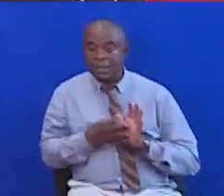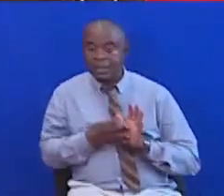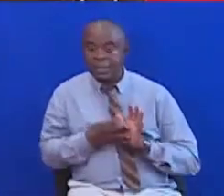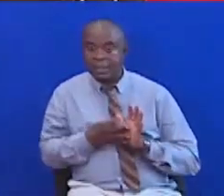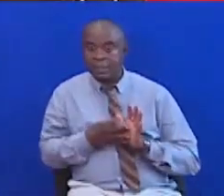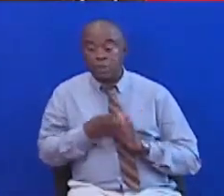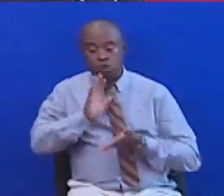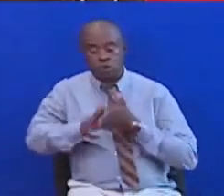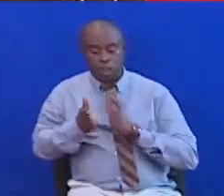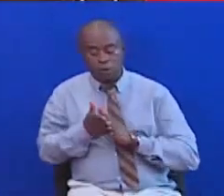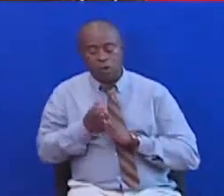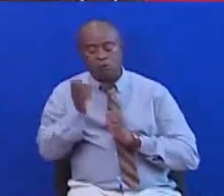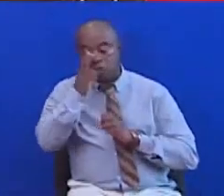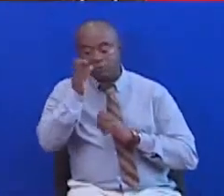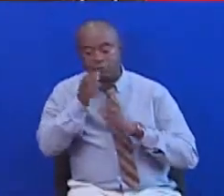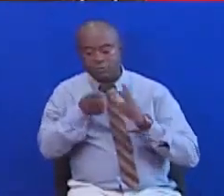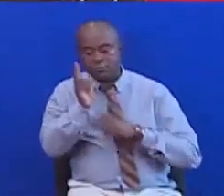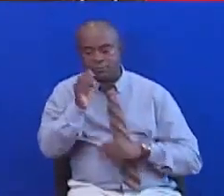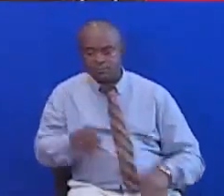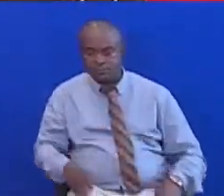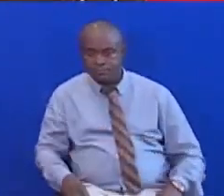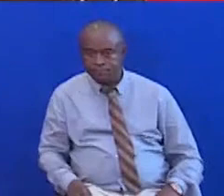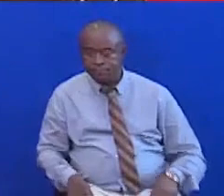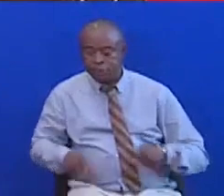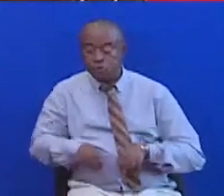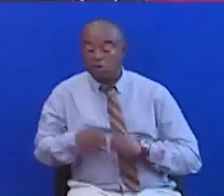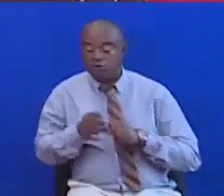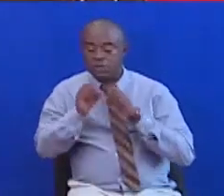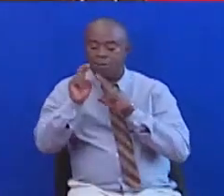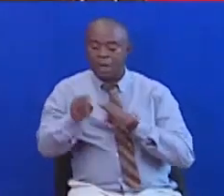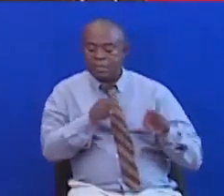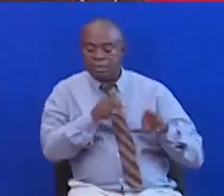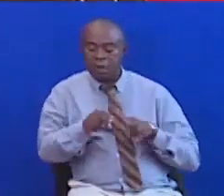resolution kwamba ikavunje mkataba.